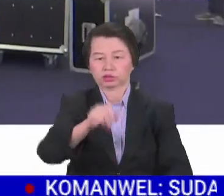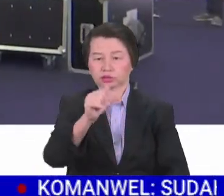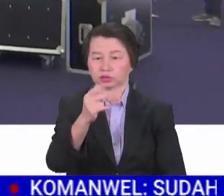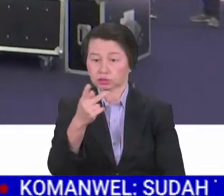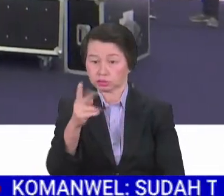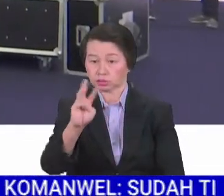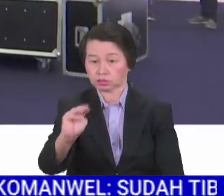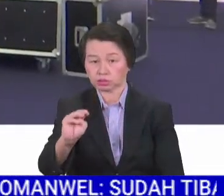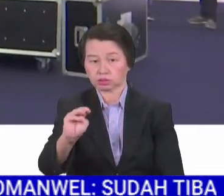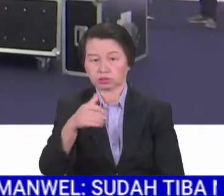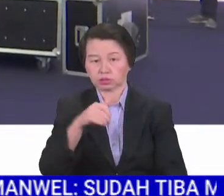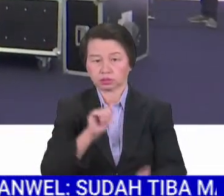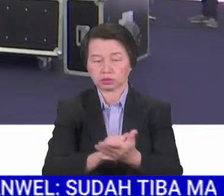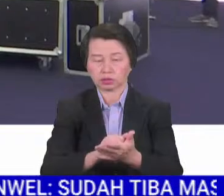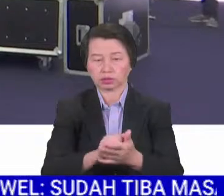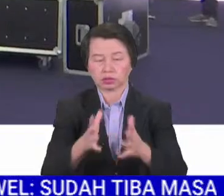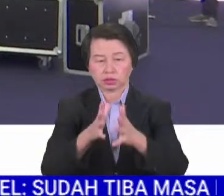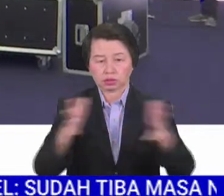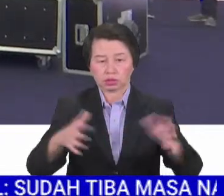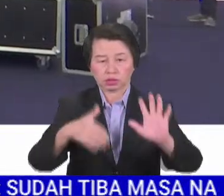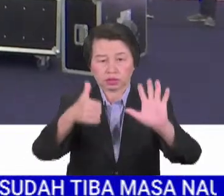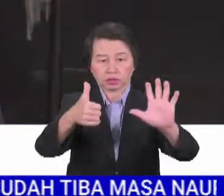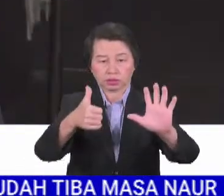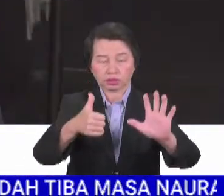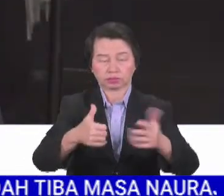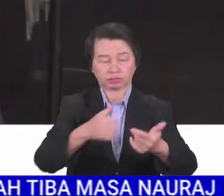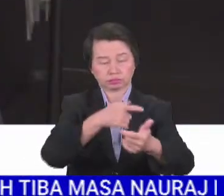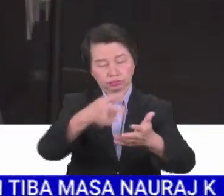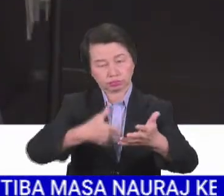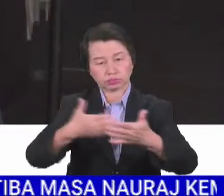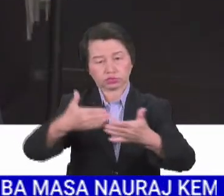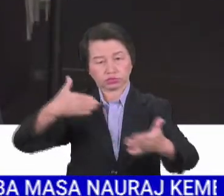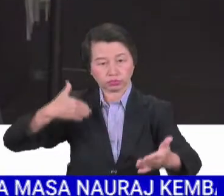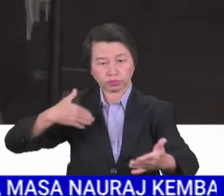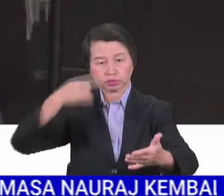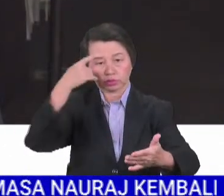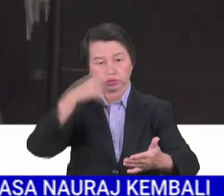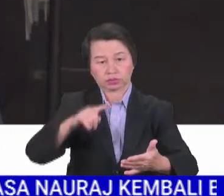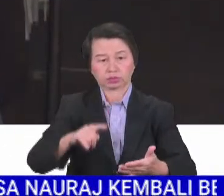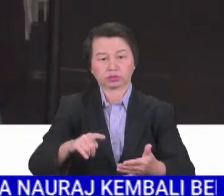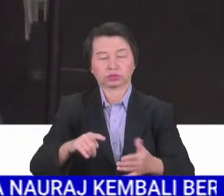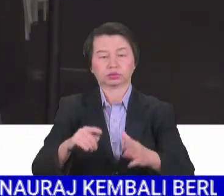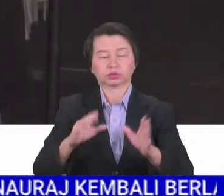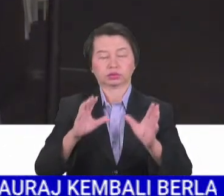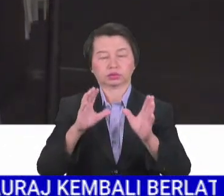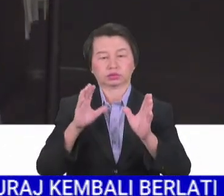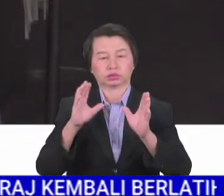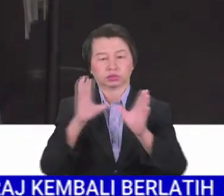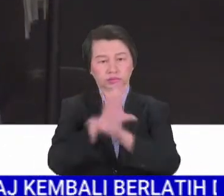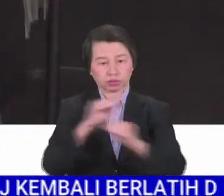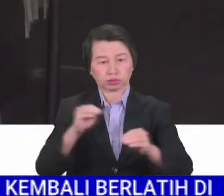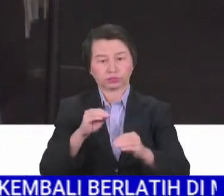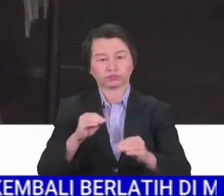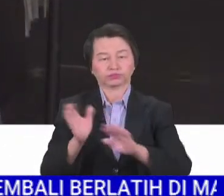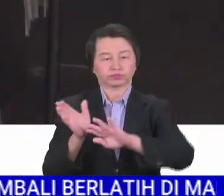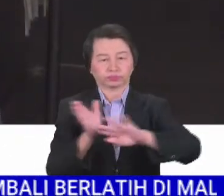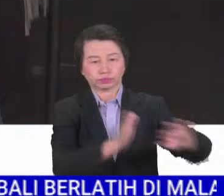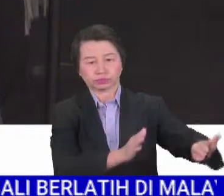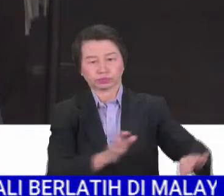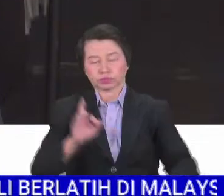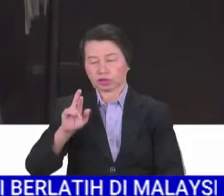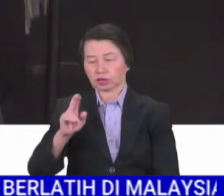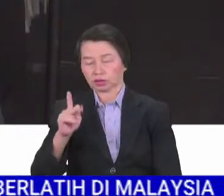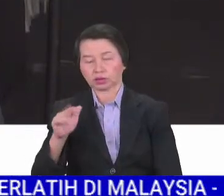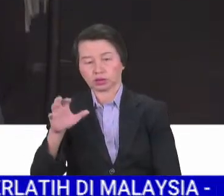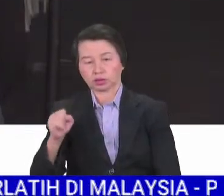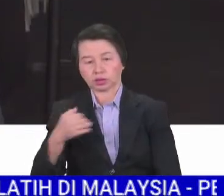yang merupakan perbezaan dari 6 jelajah sebelum ini untuk pengunjung di Bumi Kenyarang. Dan selain gerai pameran, IKS,